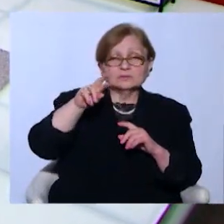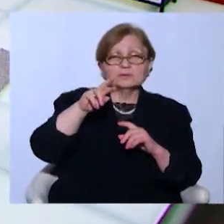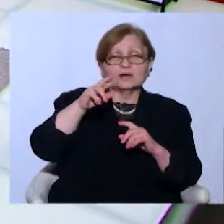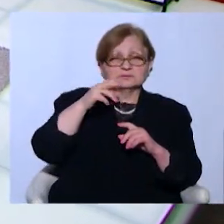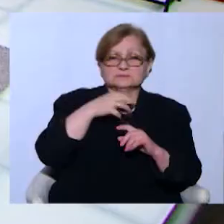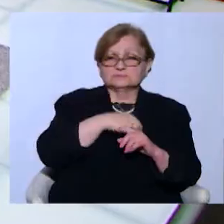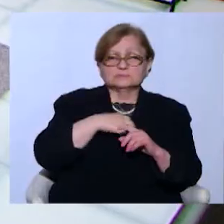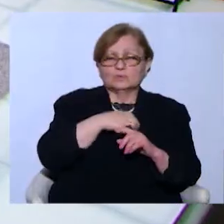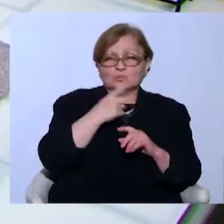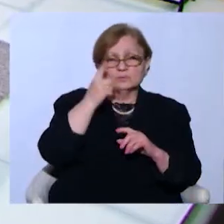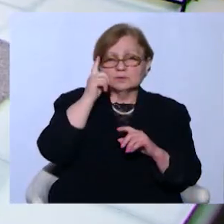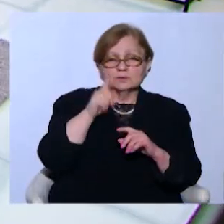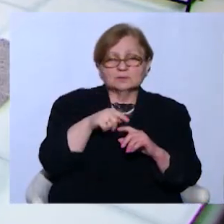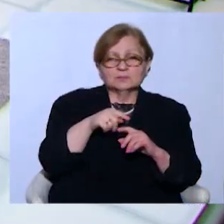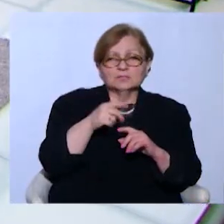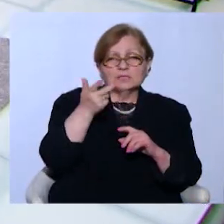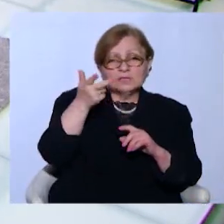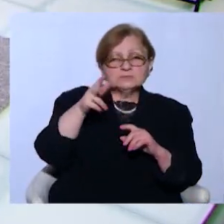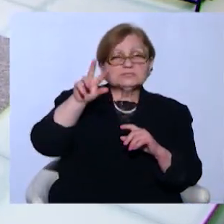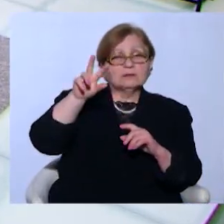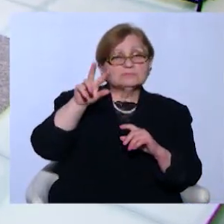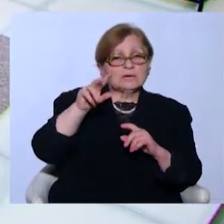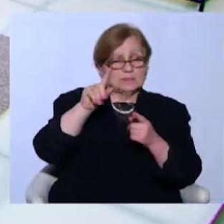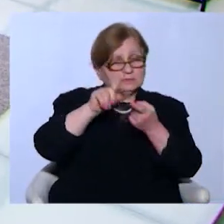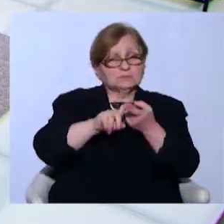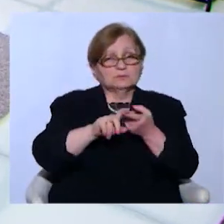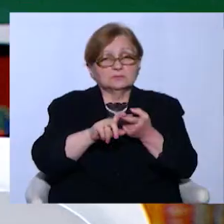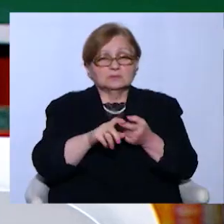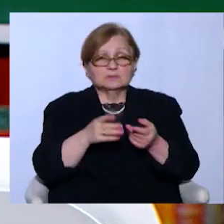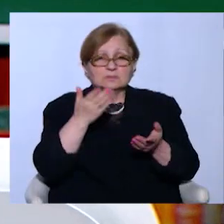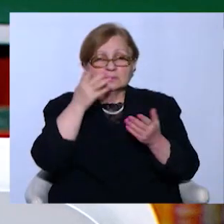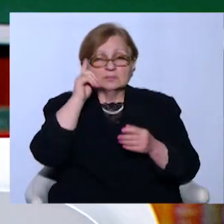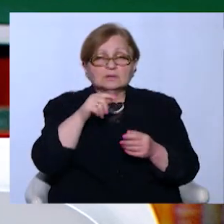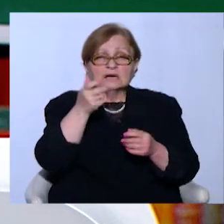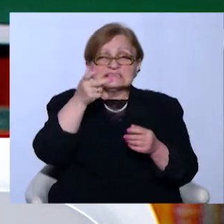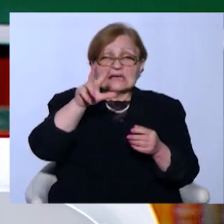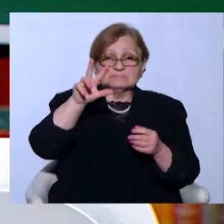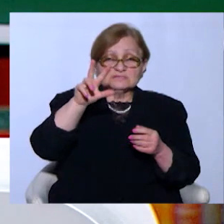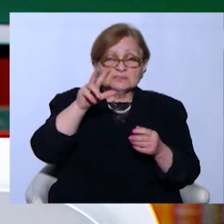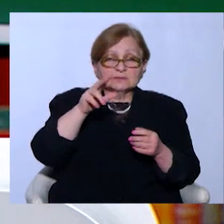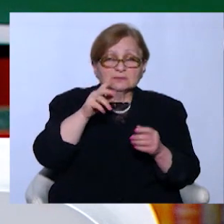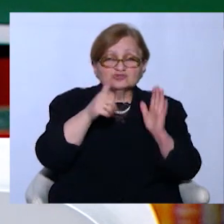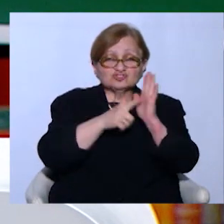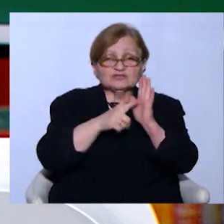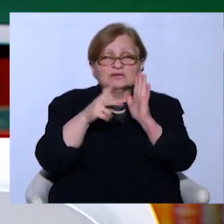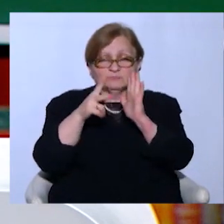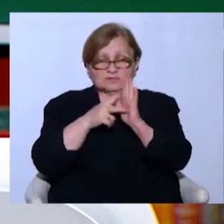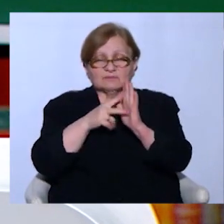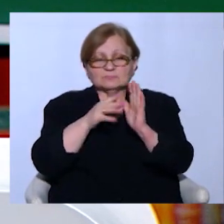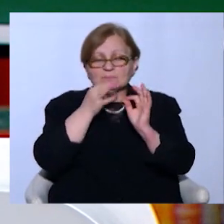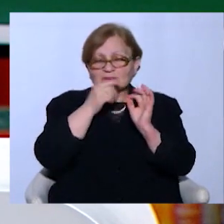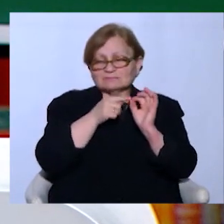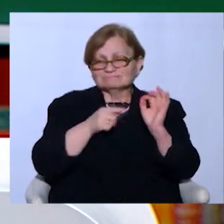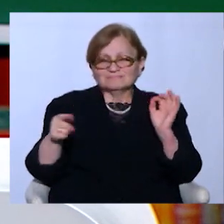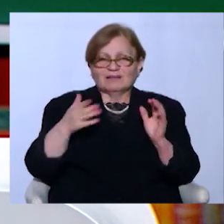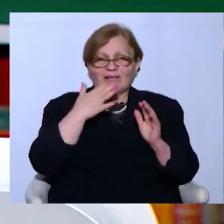მნიშვნელოვანი. გარკვეულწილად 3-ის ხარისხებსაც ეხება, აი თუ იცოდეთ მაგალითად ზეპირად 3-ის ხარისხები 7-მდე 8-მდე,